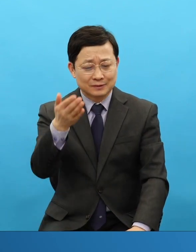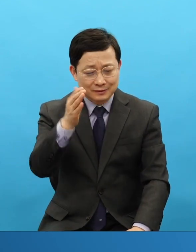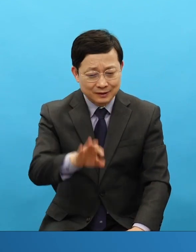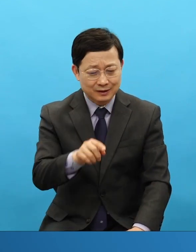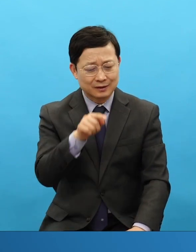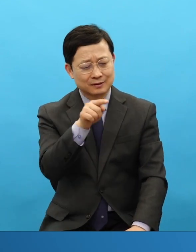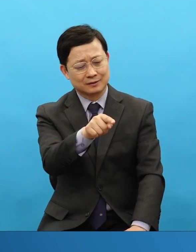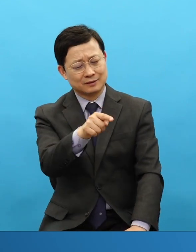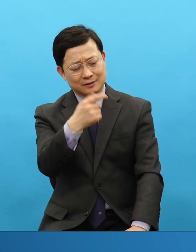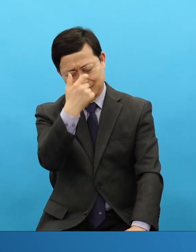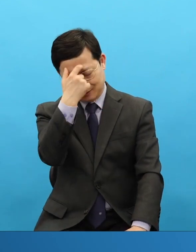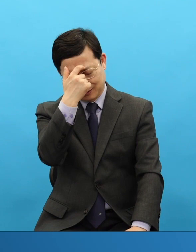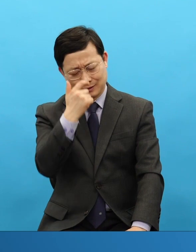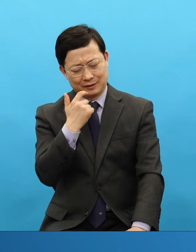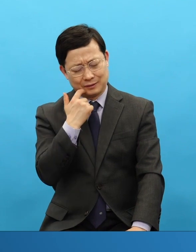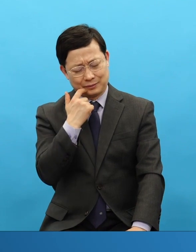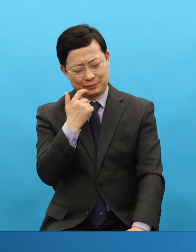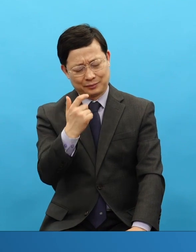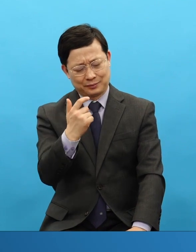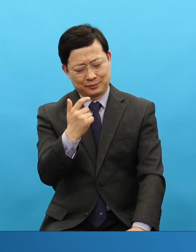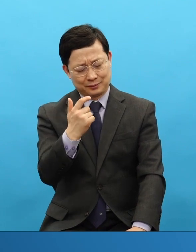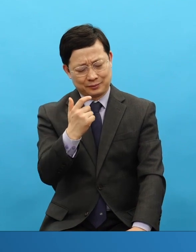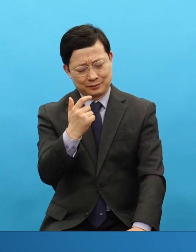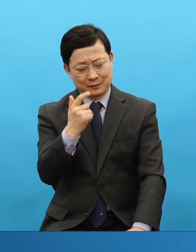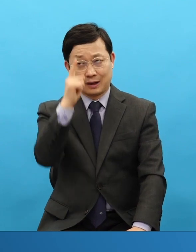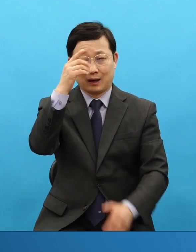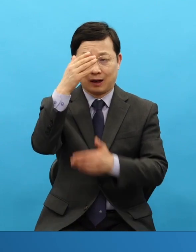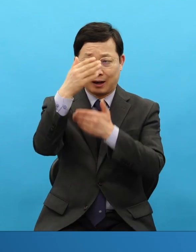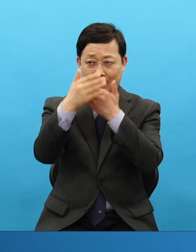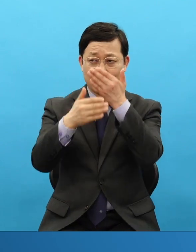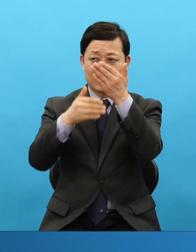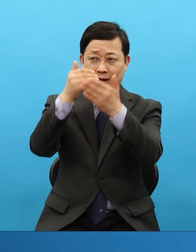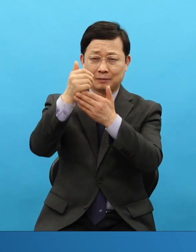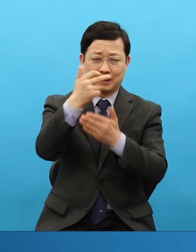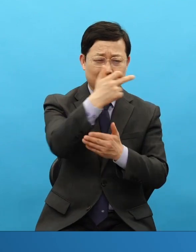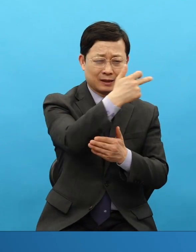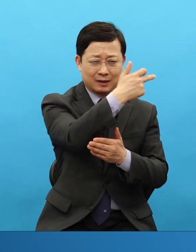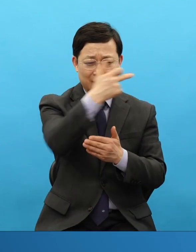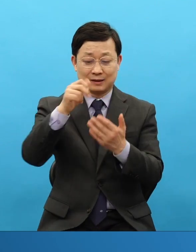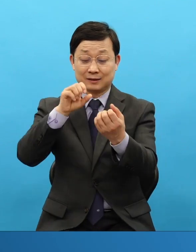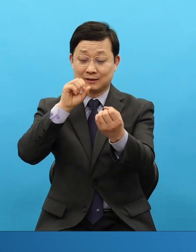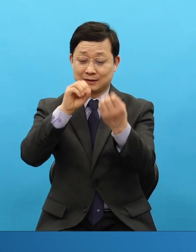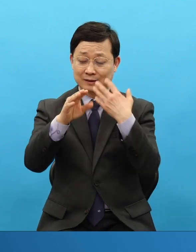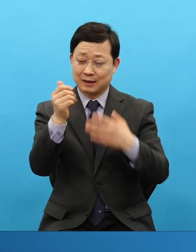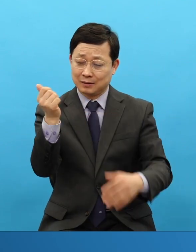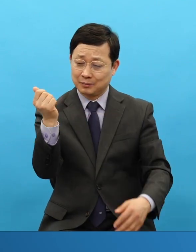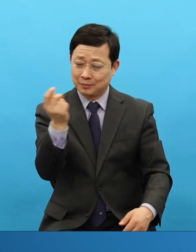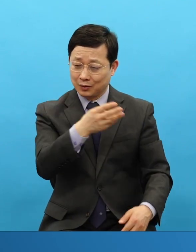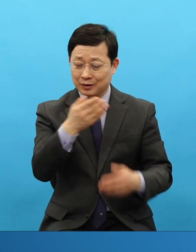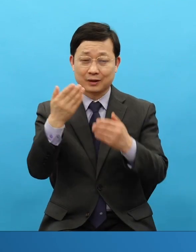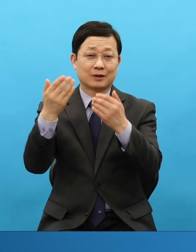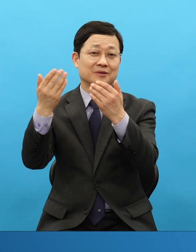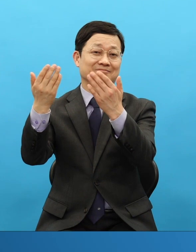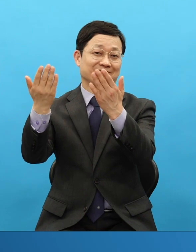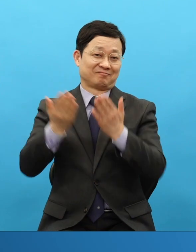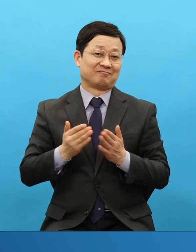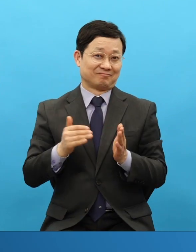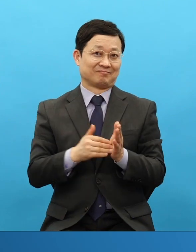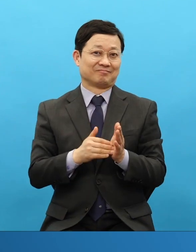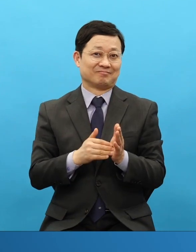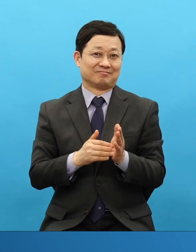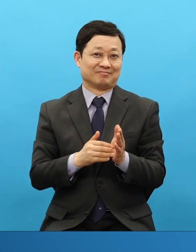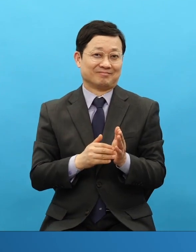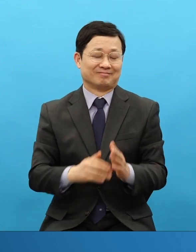계속하니까 하나님이 제게 큰 응답을 맡겨줬어요. And as I continue to pray that way, God gave me a great